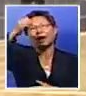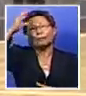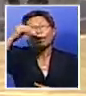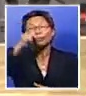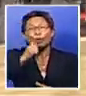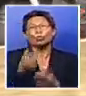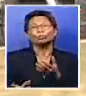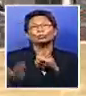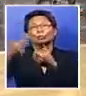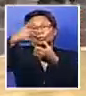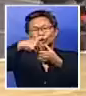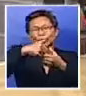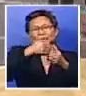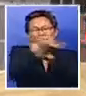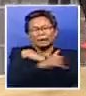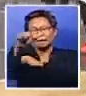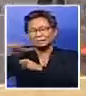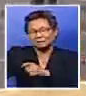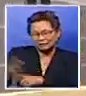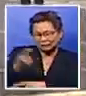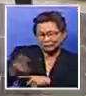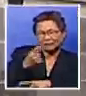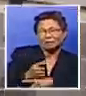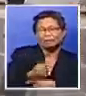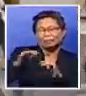5 negara Asia lain bagi siri latihan asas